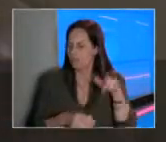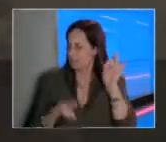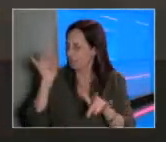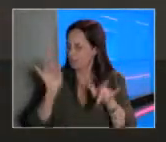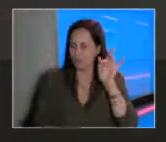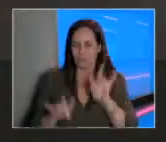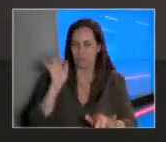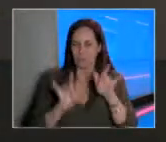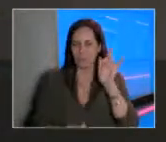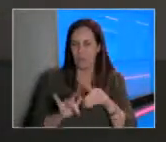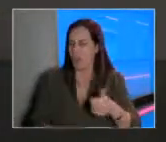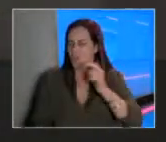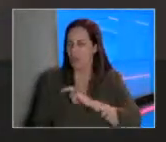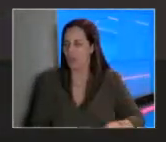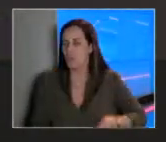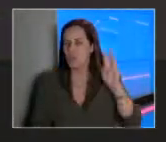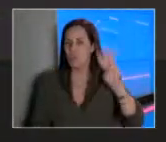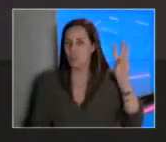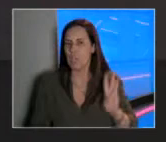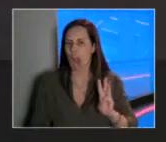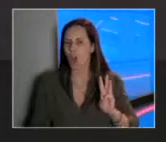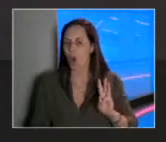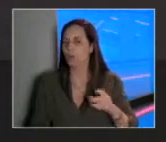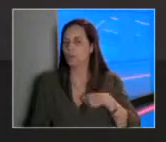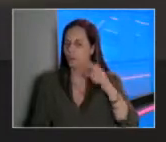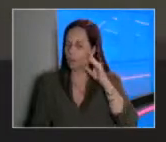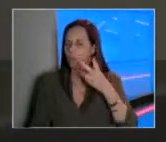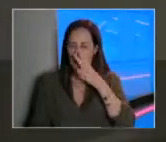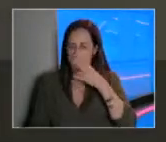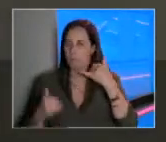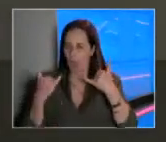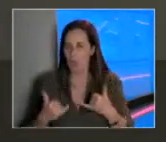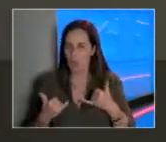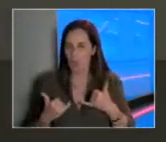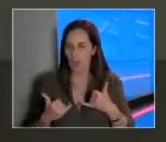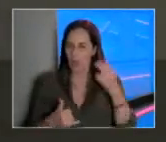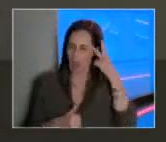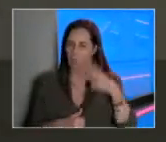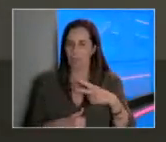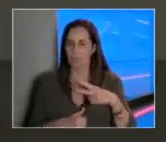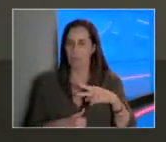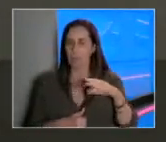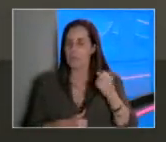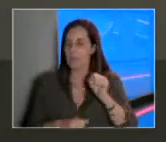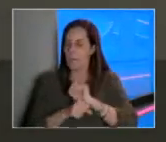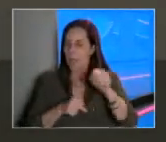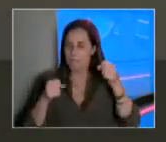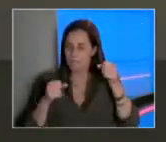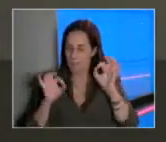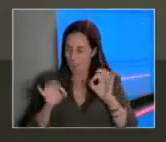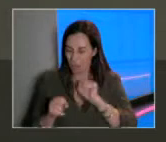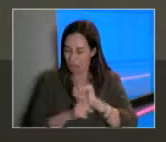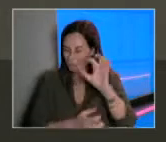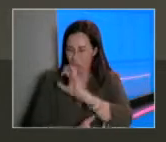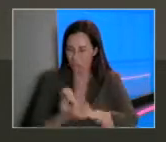מהרבה מאוד ראשת העיר של שיקגו וכו' וכו'. אני חושב שמה שמנסים עכשיו להבין, זה אם המחאה הזאת שממש